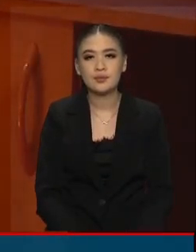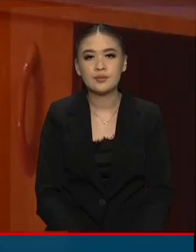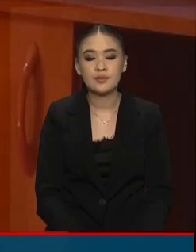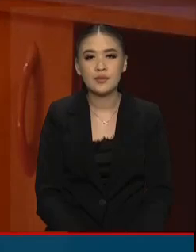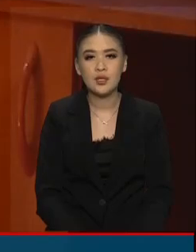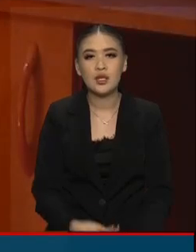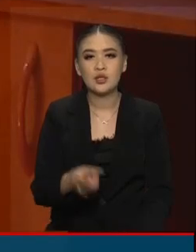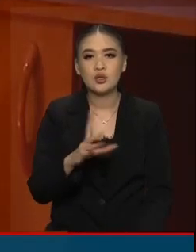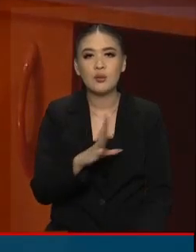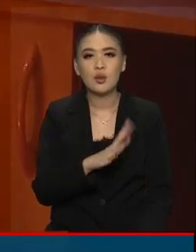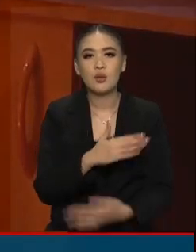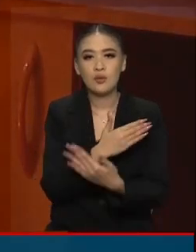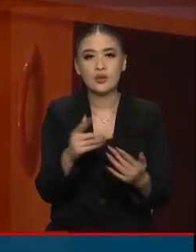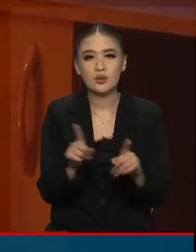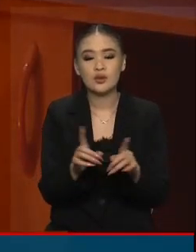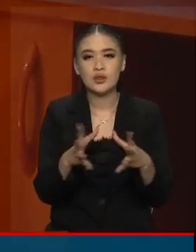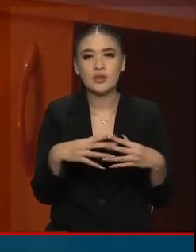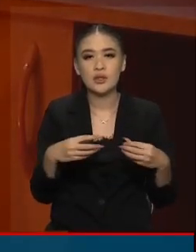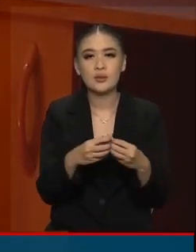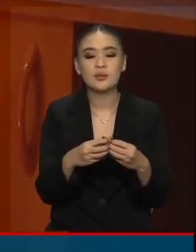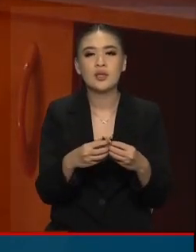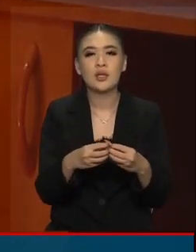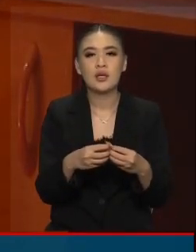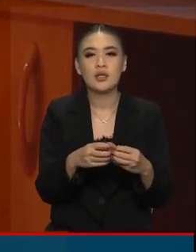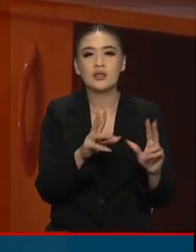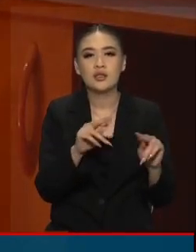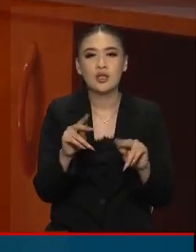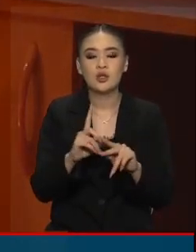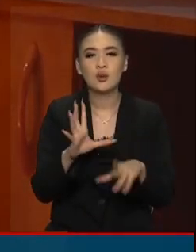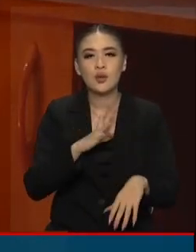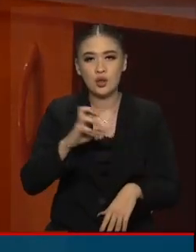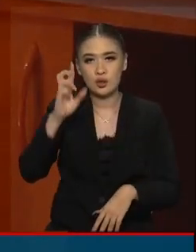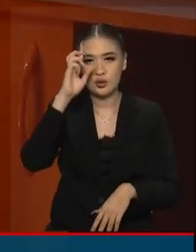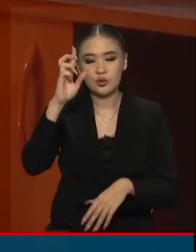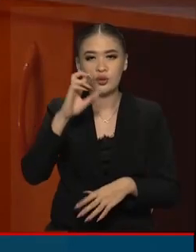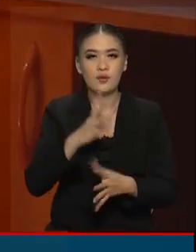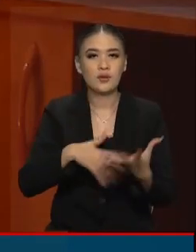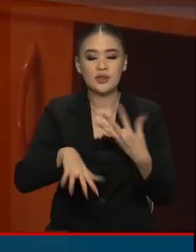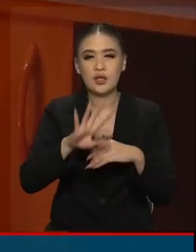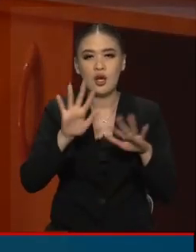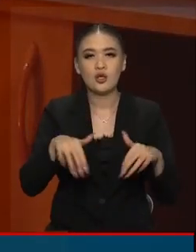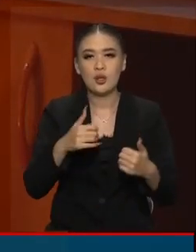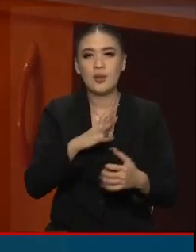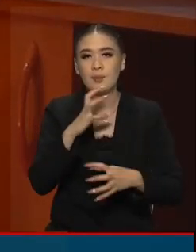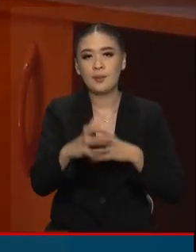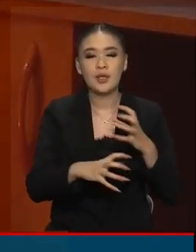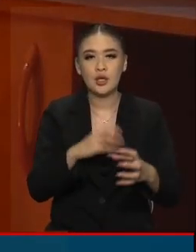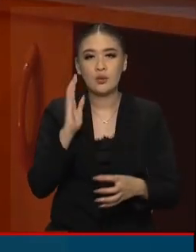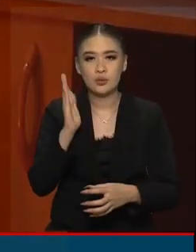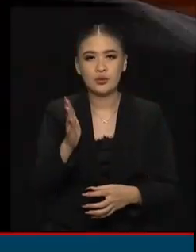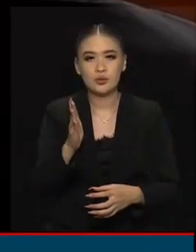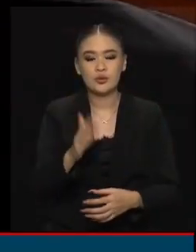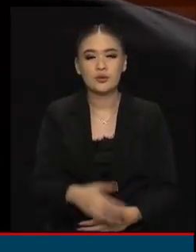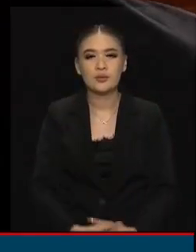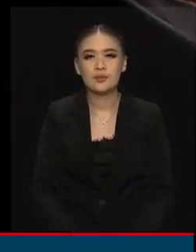чтобы и у вас семь иде государст мир будет остальное